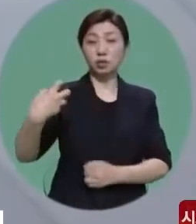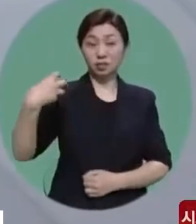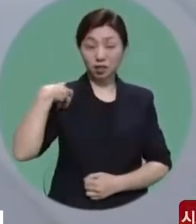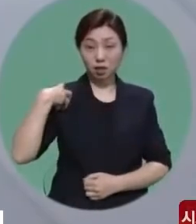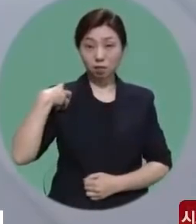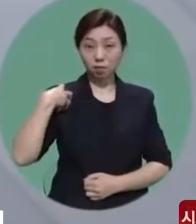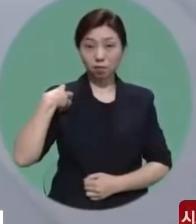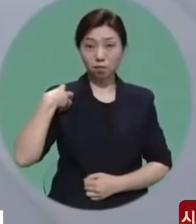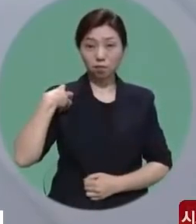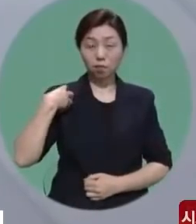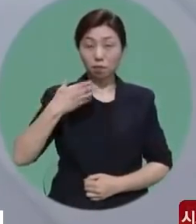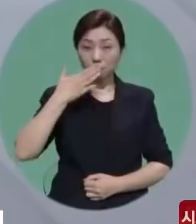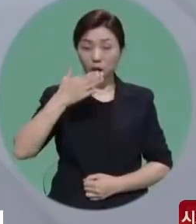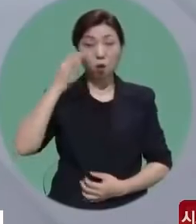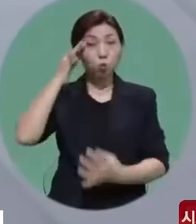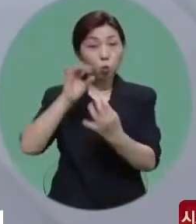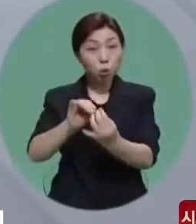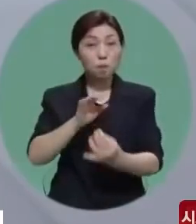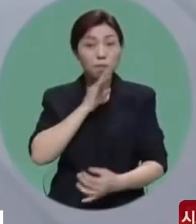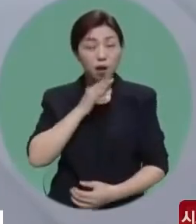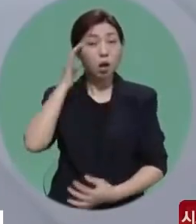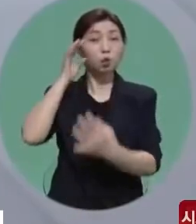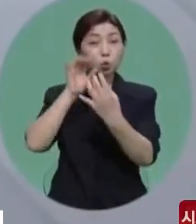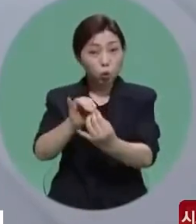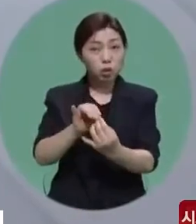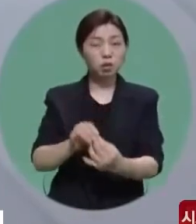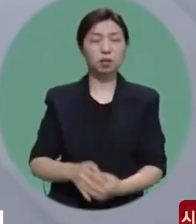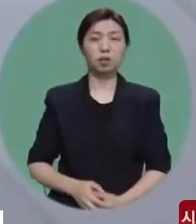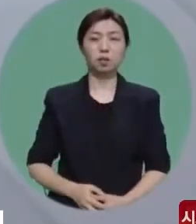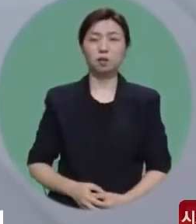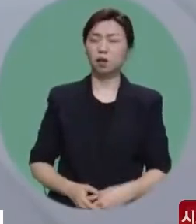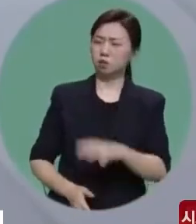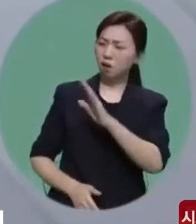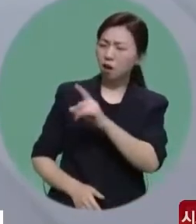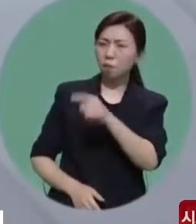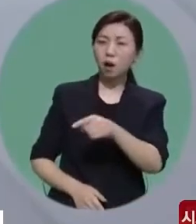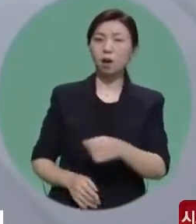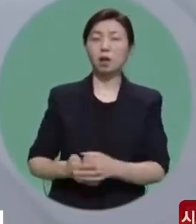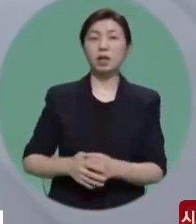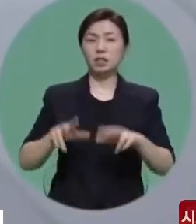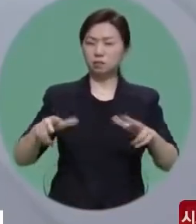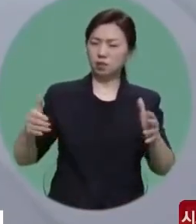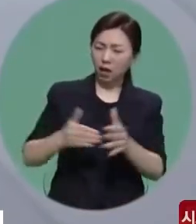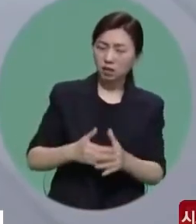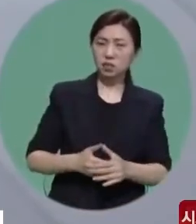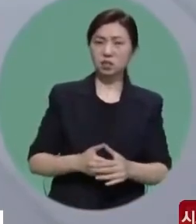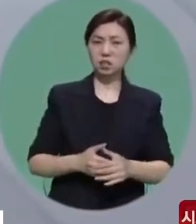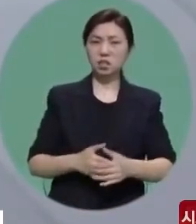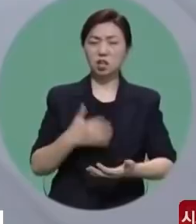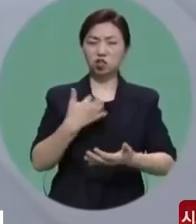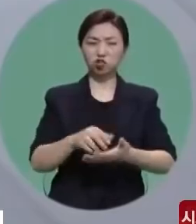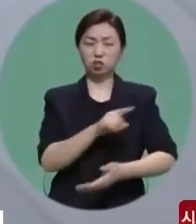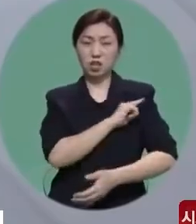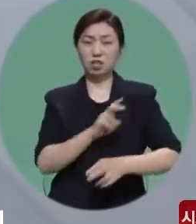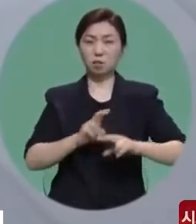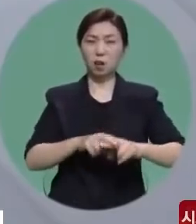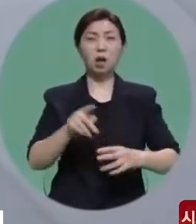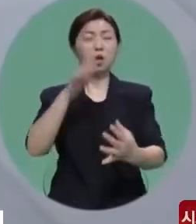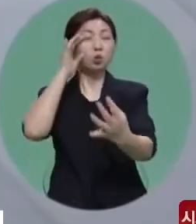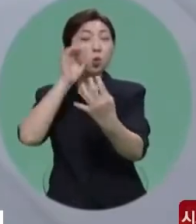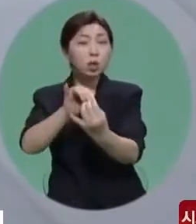이거 보세요 동의하십니까 이거 보세요 동의하십니까 으 지금까지 동의하시면 사당 으로서 수사도 나